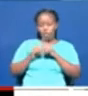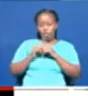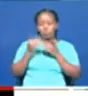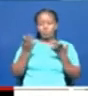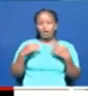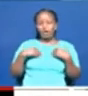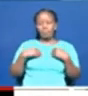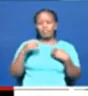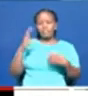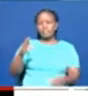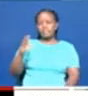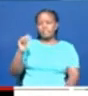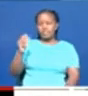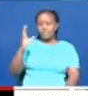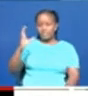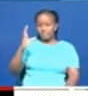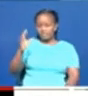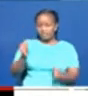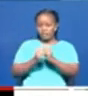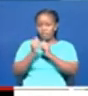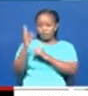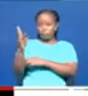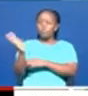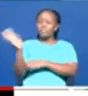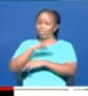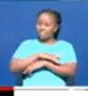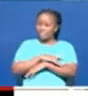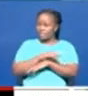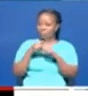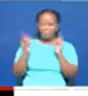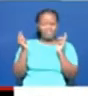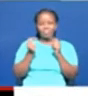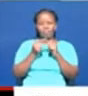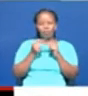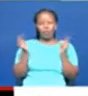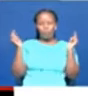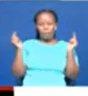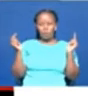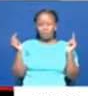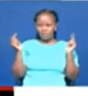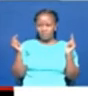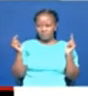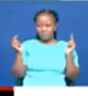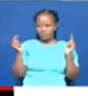siku 14 kutekeleza agizo hilo, lakini akaghairi kufanya hivyo.